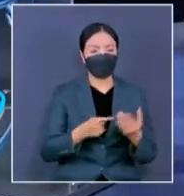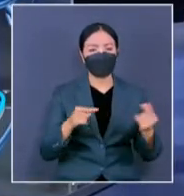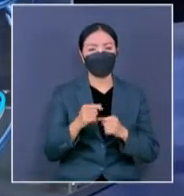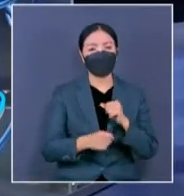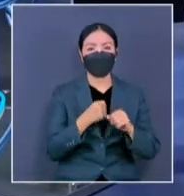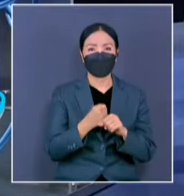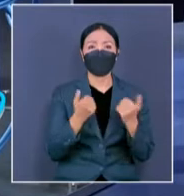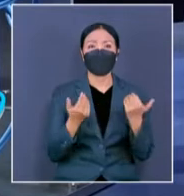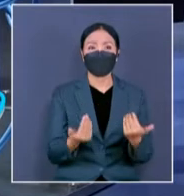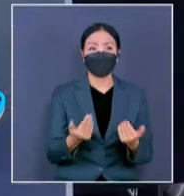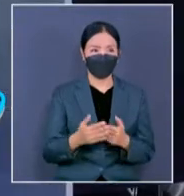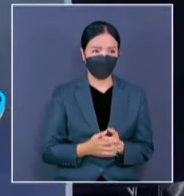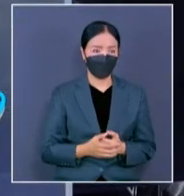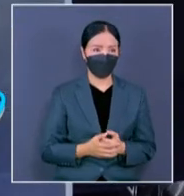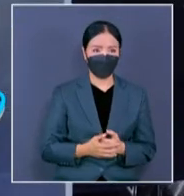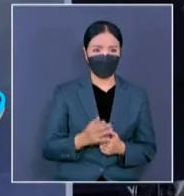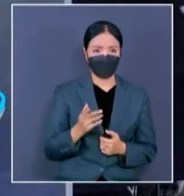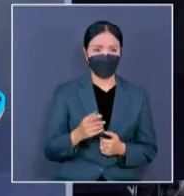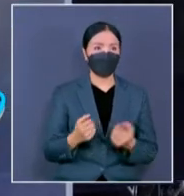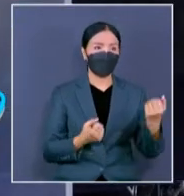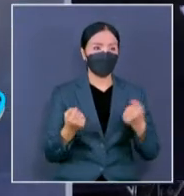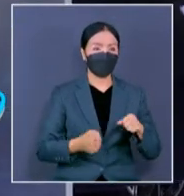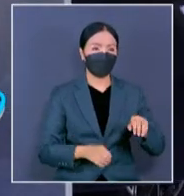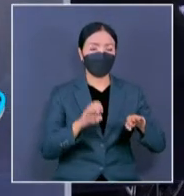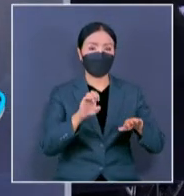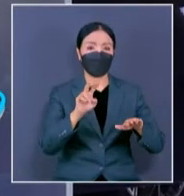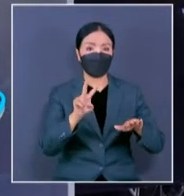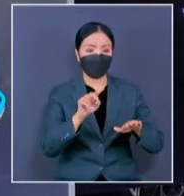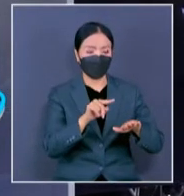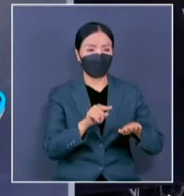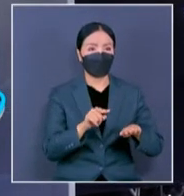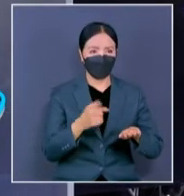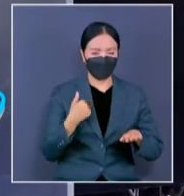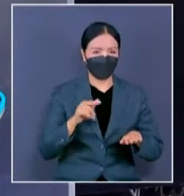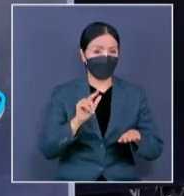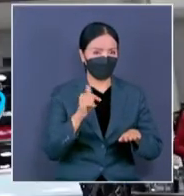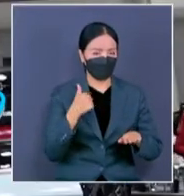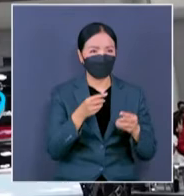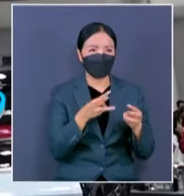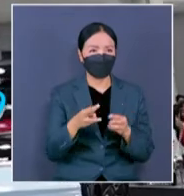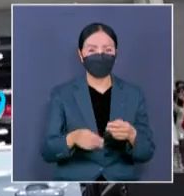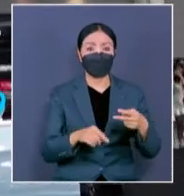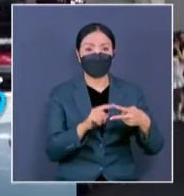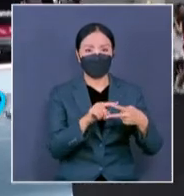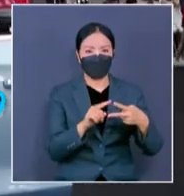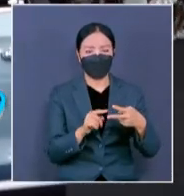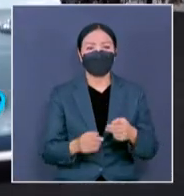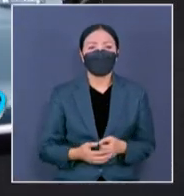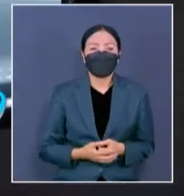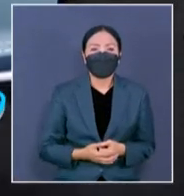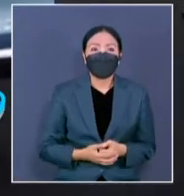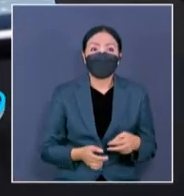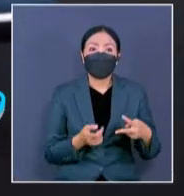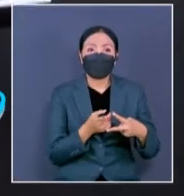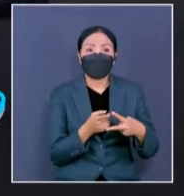ค่ะเบื้องต้นแพ็คเกจรถ EV ครั้งนี้จะมีแนวทางหลักๆ2แนวทางด้วยกันนะคุณผู้ชมแนวทาง